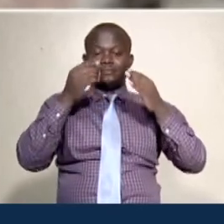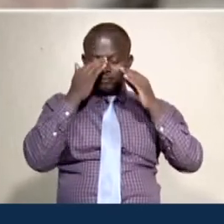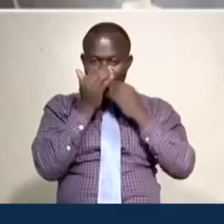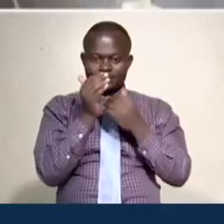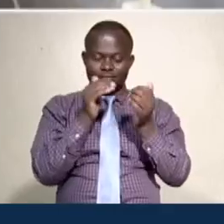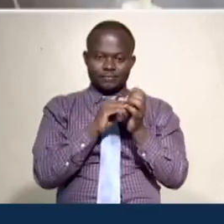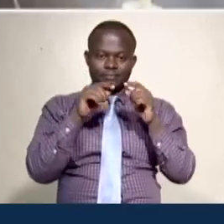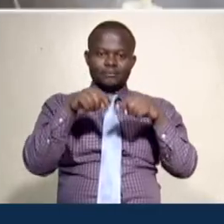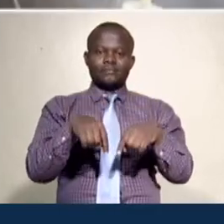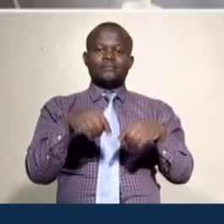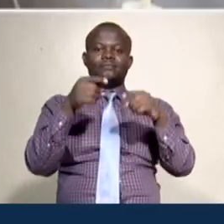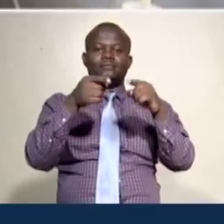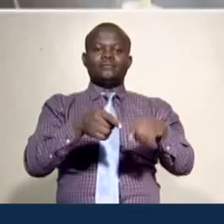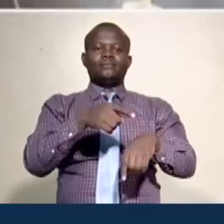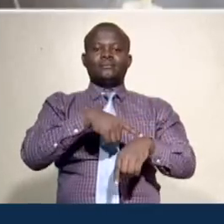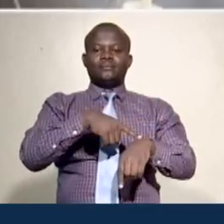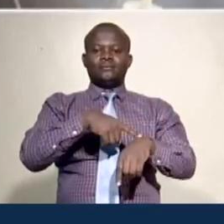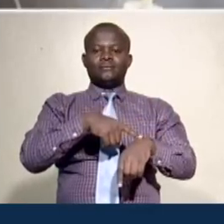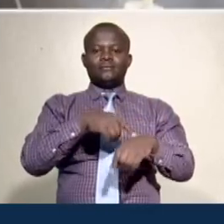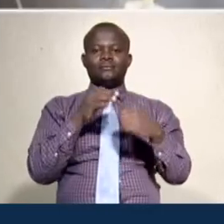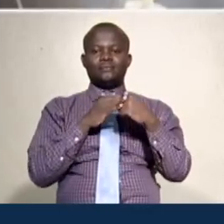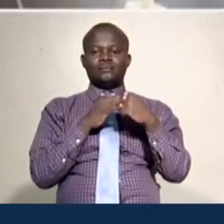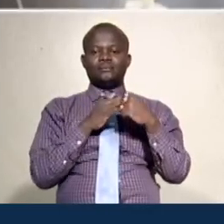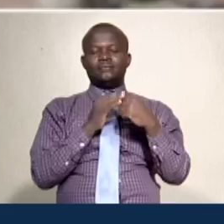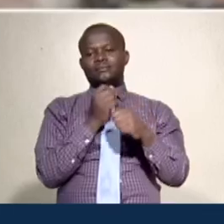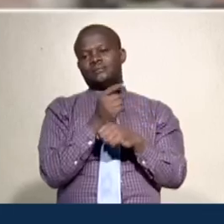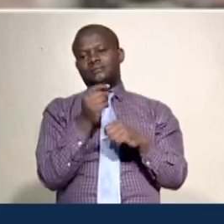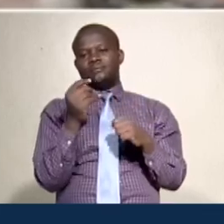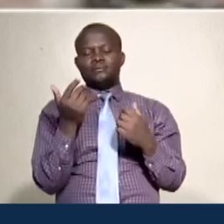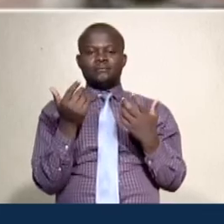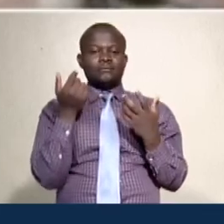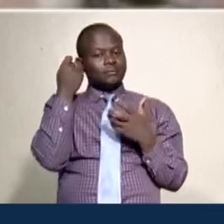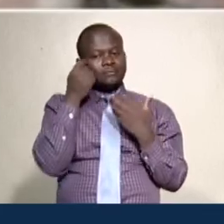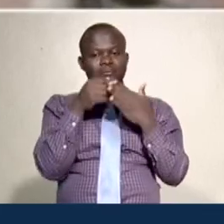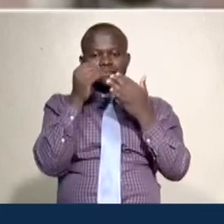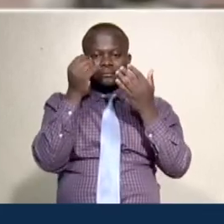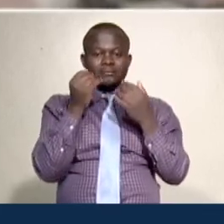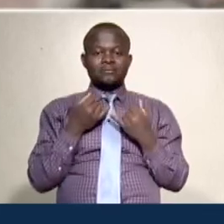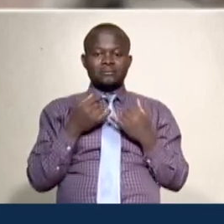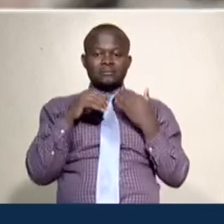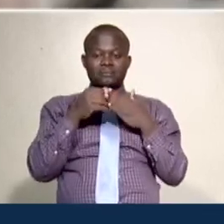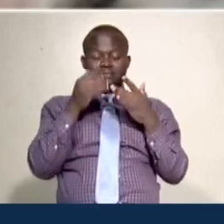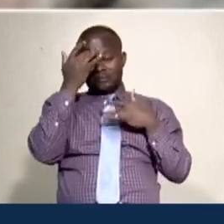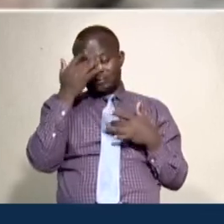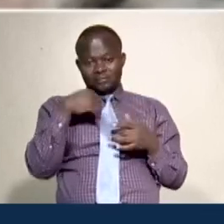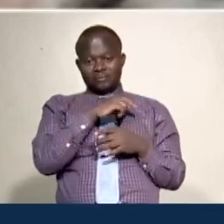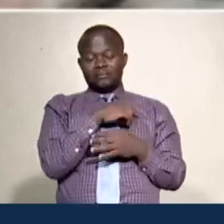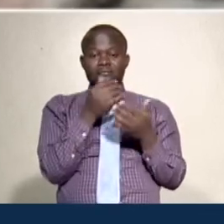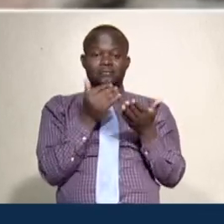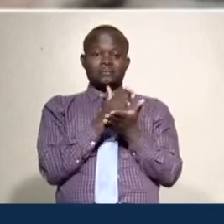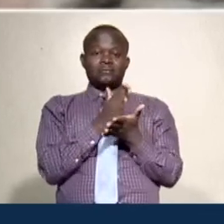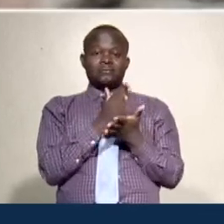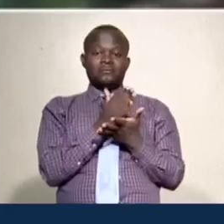gitondo none cyakeye bawumuzaniye saa 8 n'iminota hari. Ngo rero akavuga ati se ubundi ubwo nk'umurwayi wanjye arembye ati ubundi ubwo koko